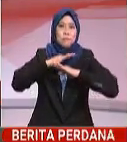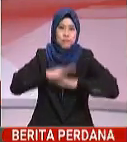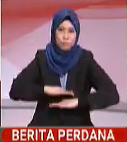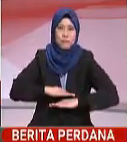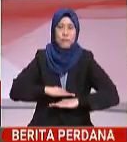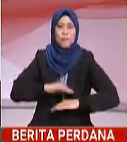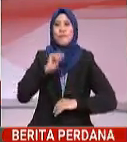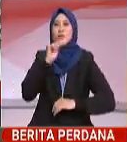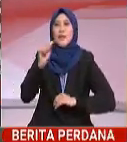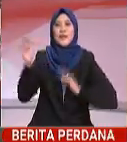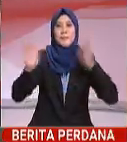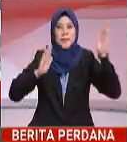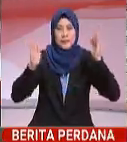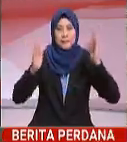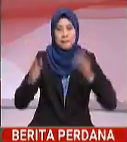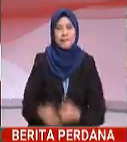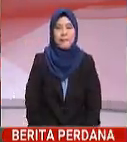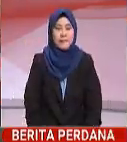mereka.